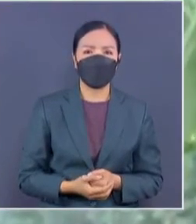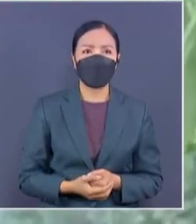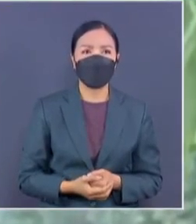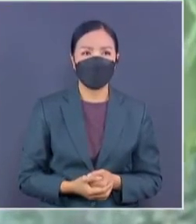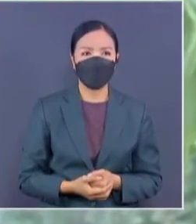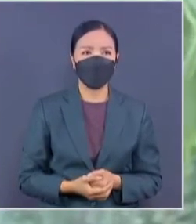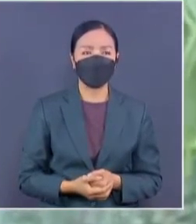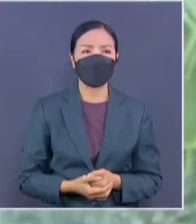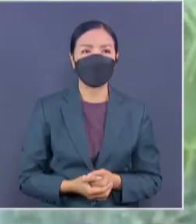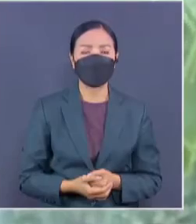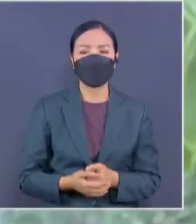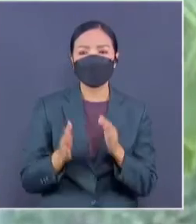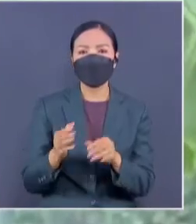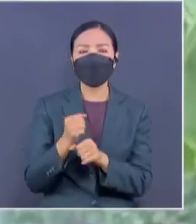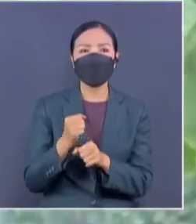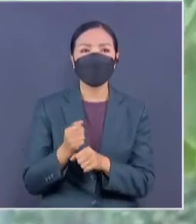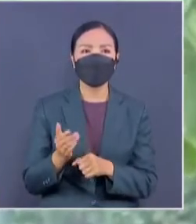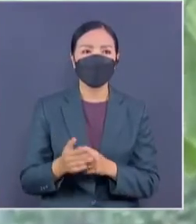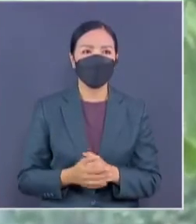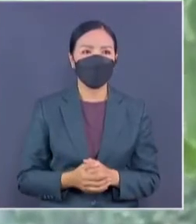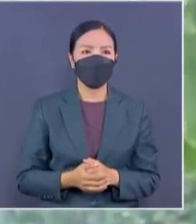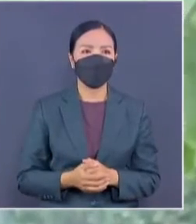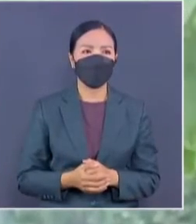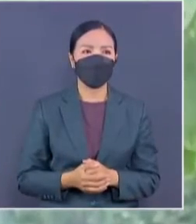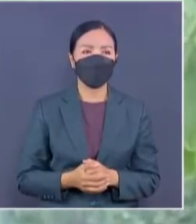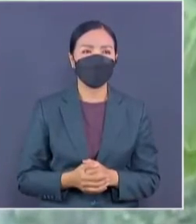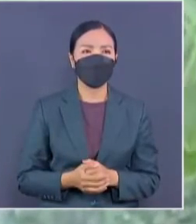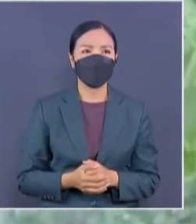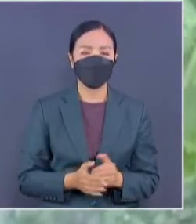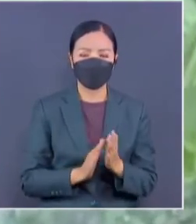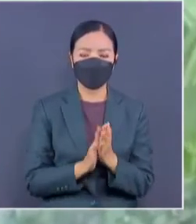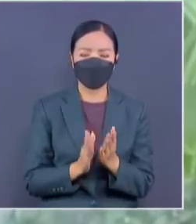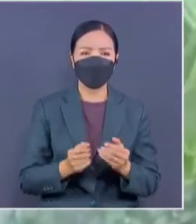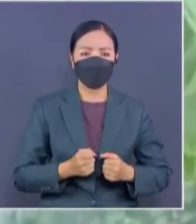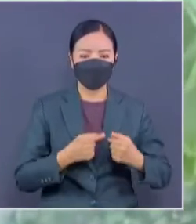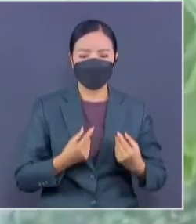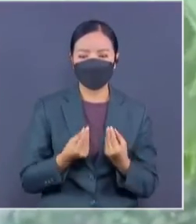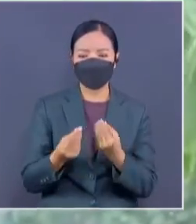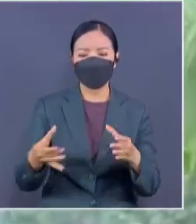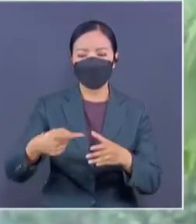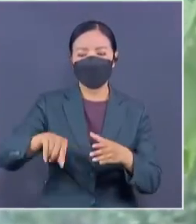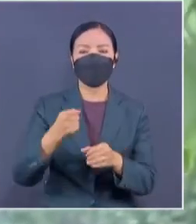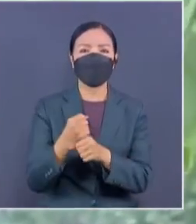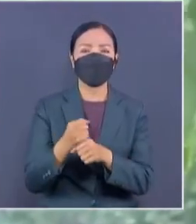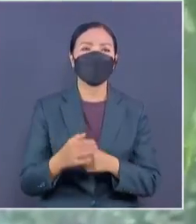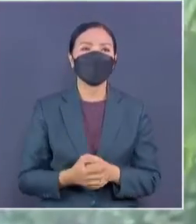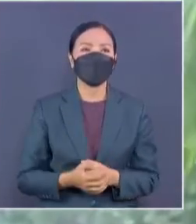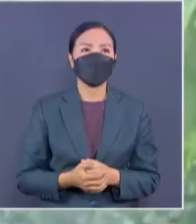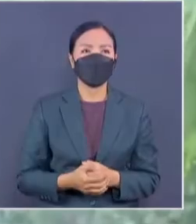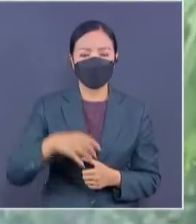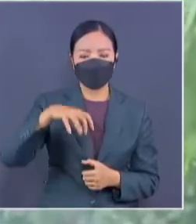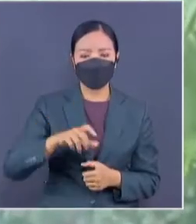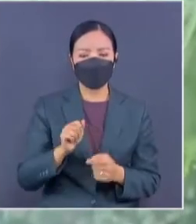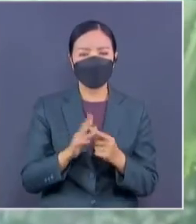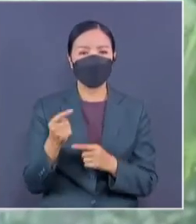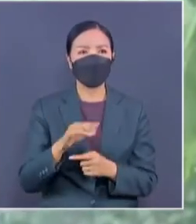ได้เด็กเจ้าหน้าที่แล้วก็ให้กล่าวความชื่นชมและให้กำลังใจกับชุดที่ปฏิบัติงานแล้วก็ทางอุทยานแห่งชาติธารน